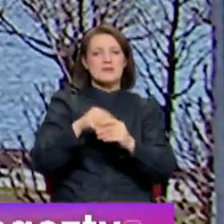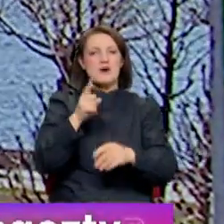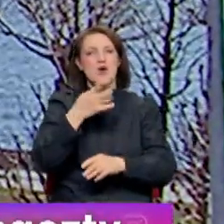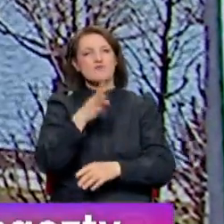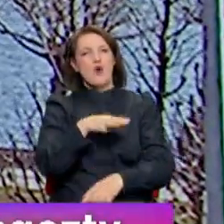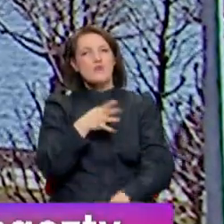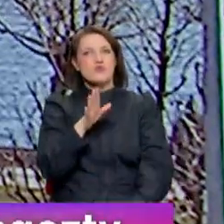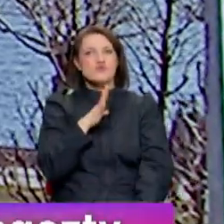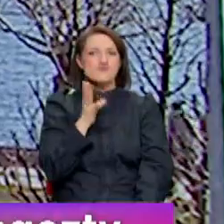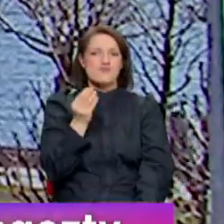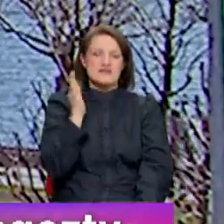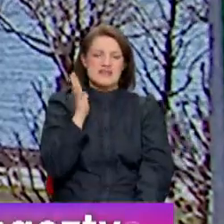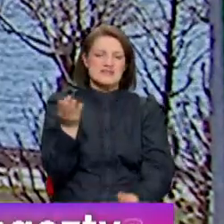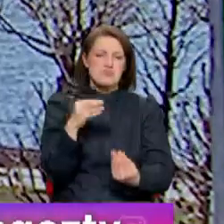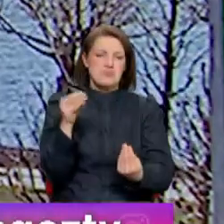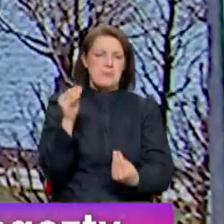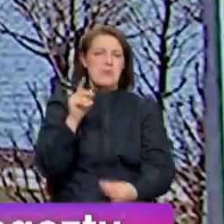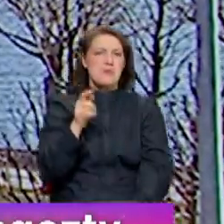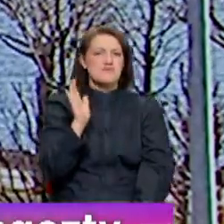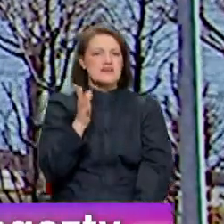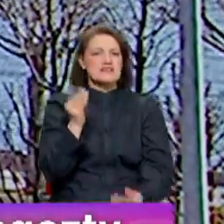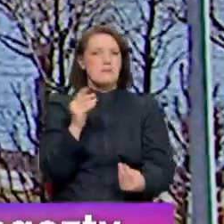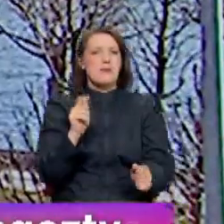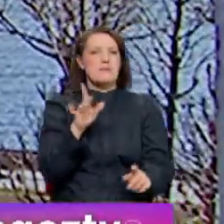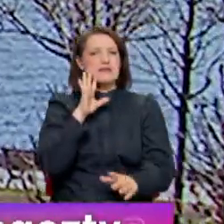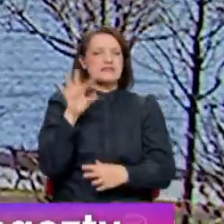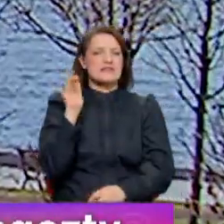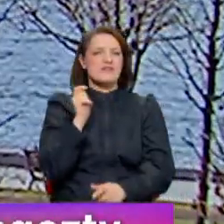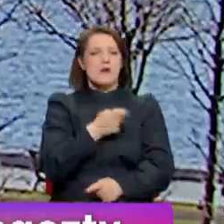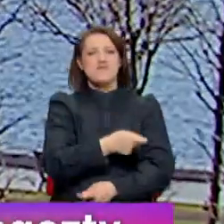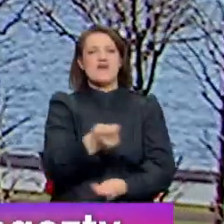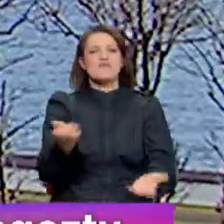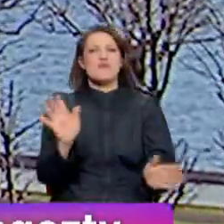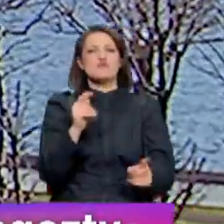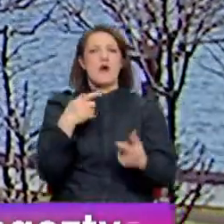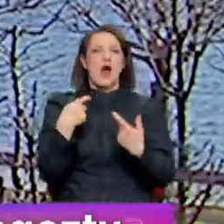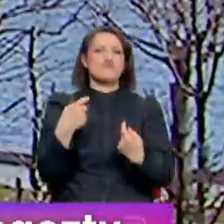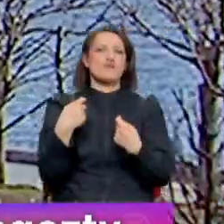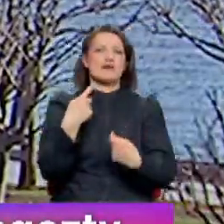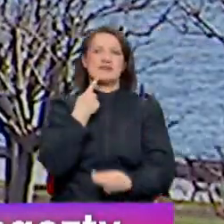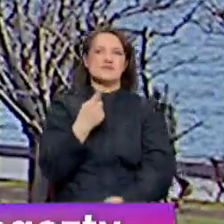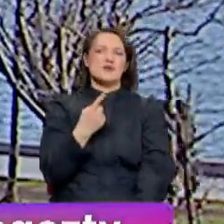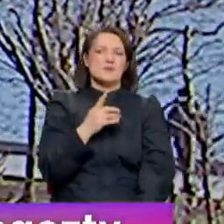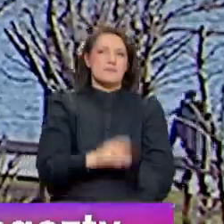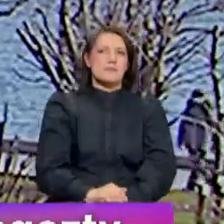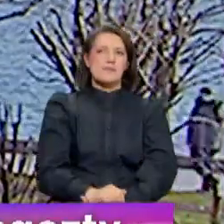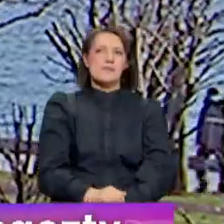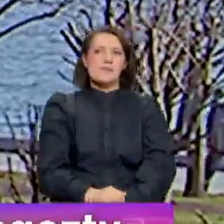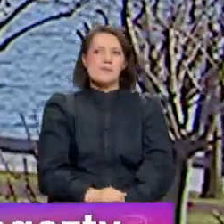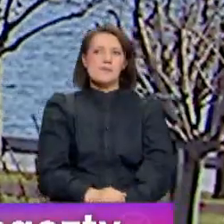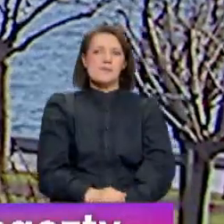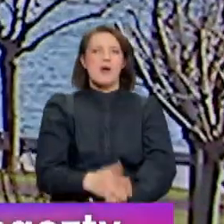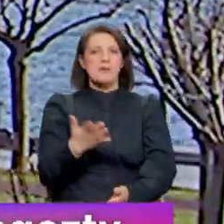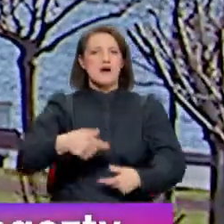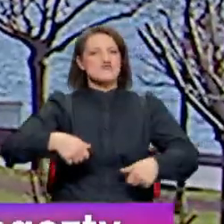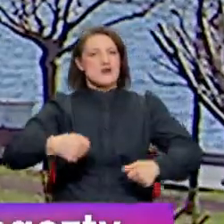daha var çok zam yapıyoruz fazla zam yapmayalım insanlara fazla para vermeyelim çok harcıyorlar demişti böyle bir yaklaşımı da var Kendisine ama